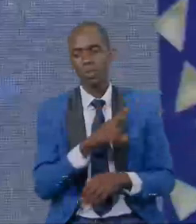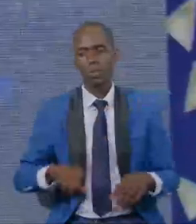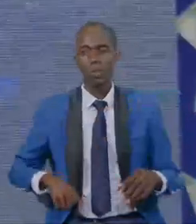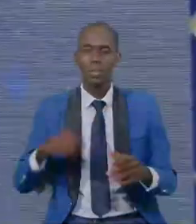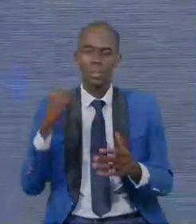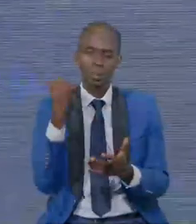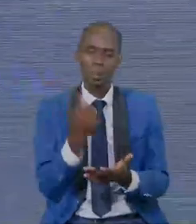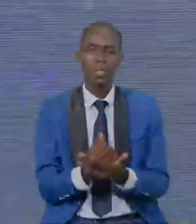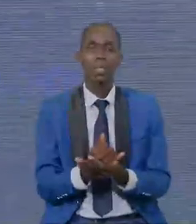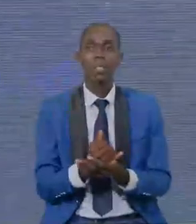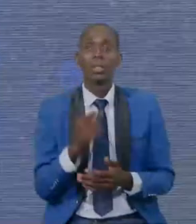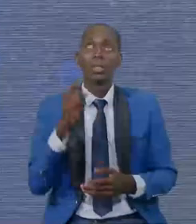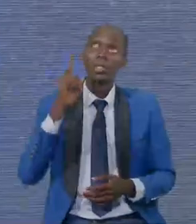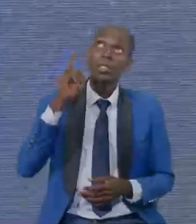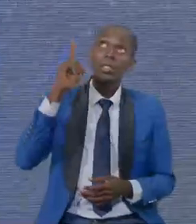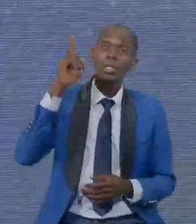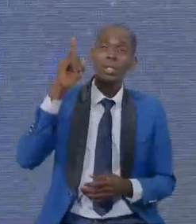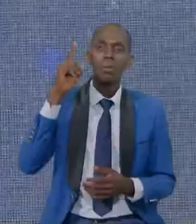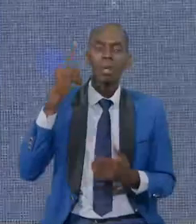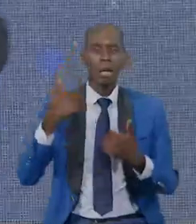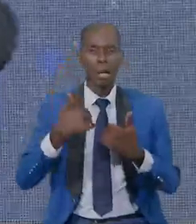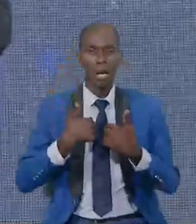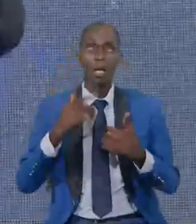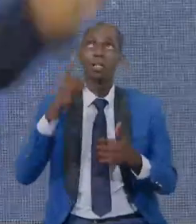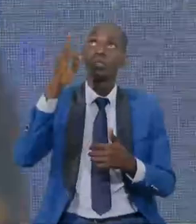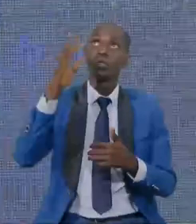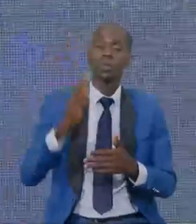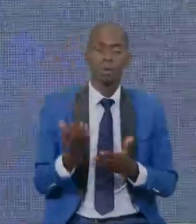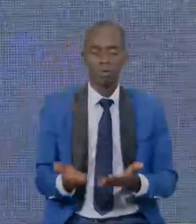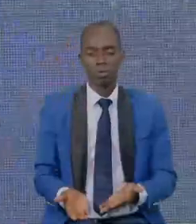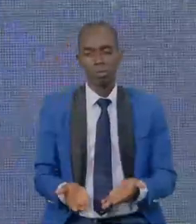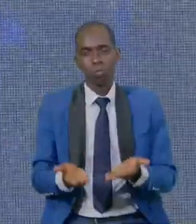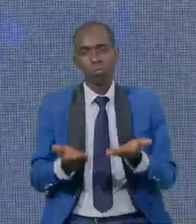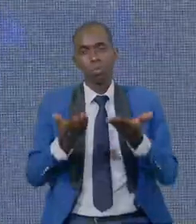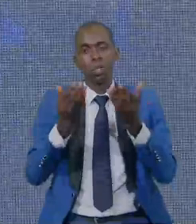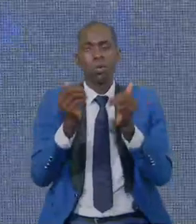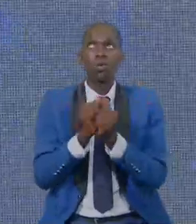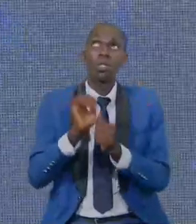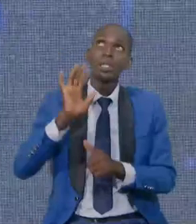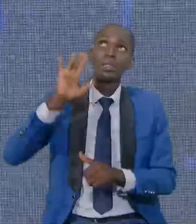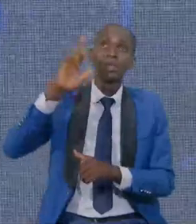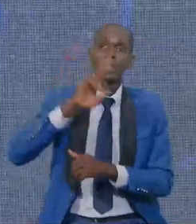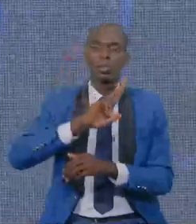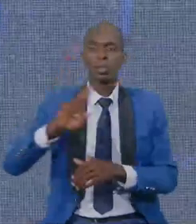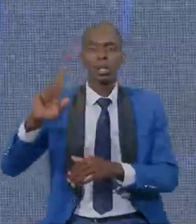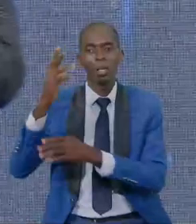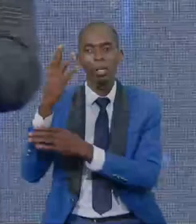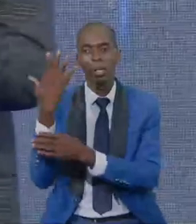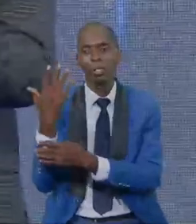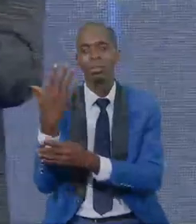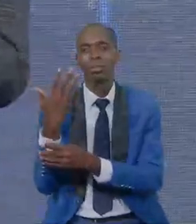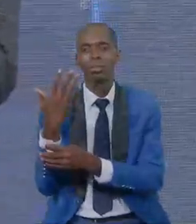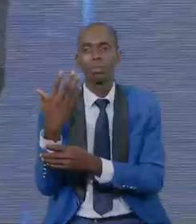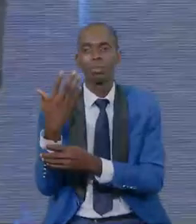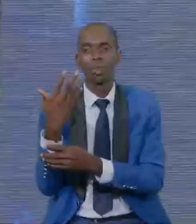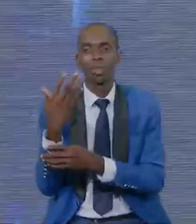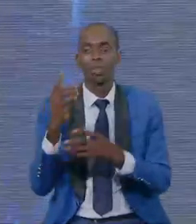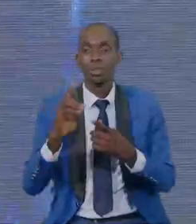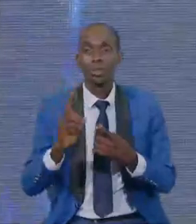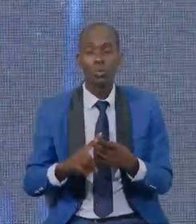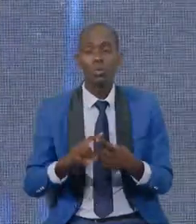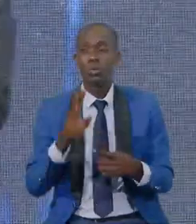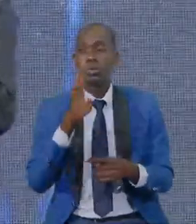du Seigneur. Him as God exalted with his right hand. Et c'est lui que Dieu a exalté. To be